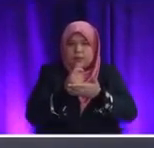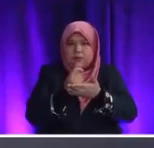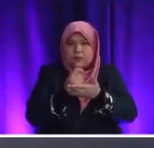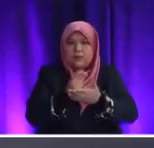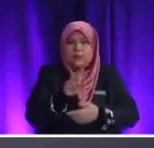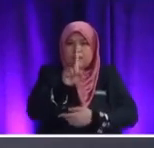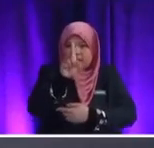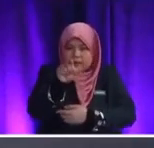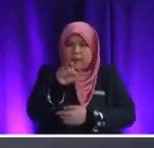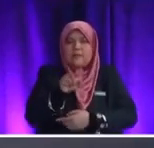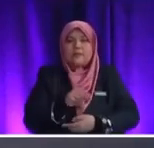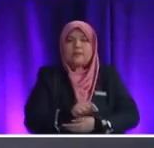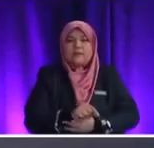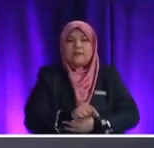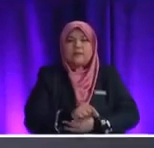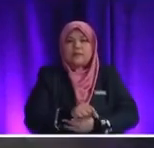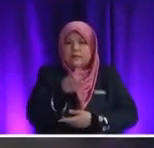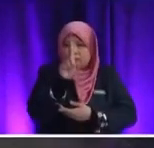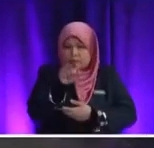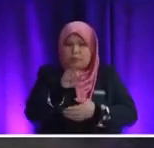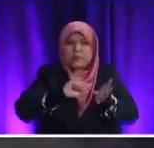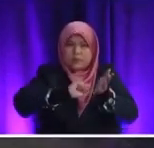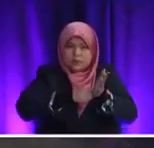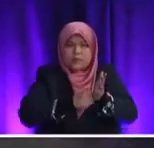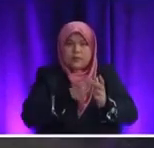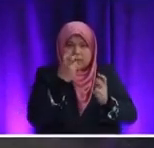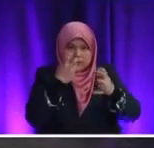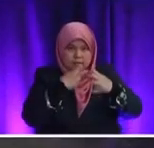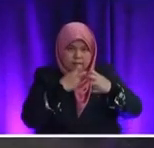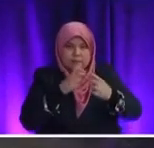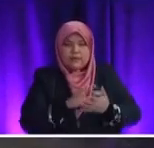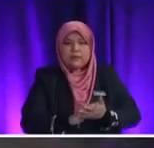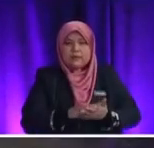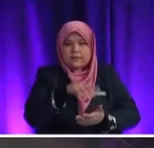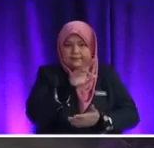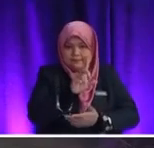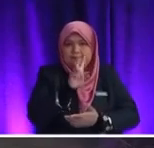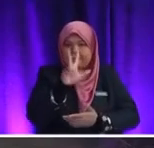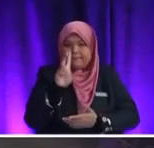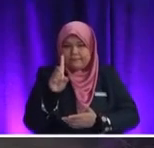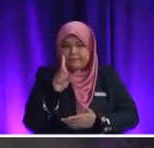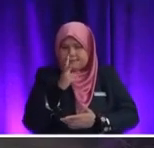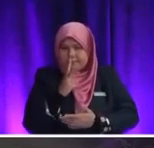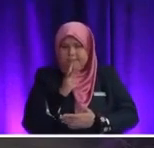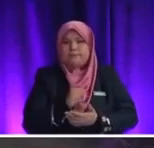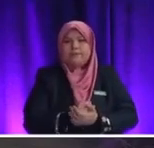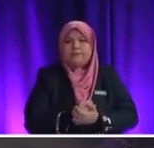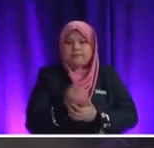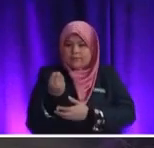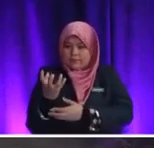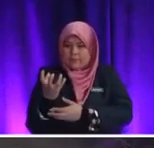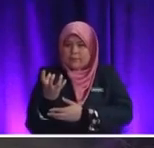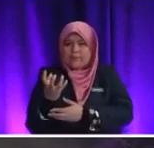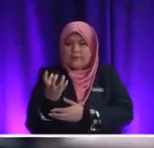hidupnya hidupkan sumber Let's itu oke iya 21 ya oke nah